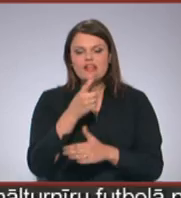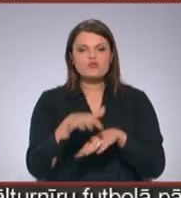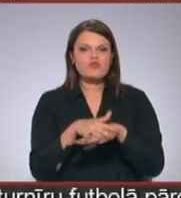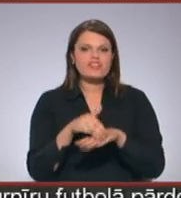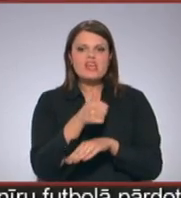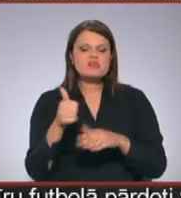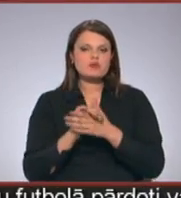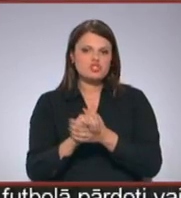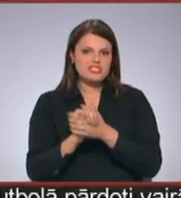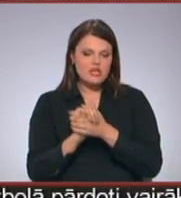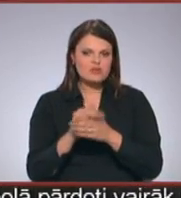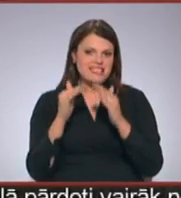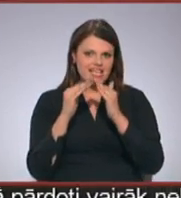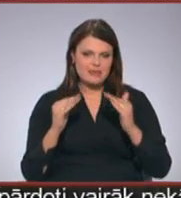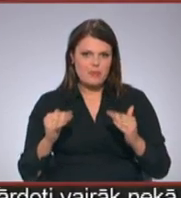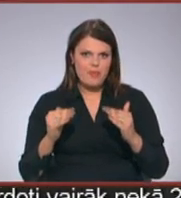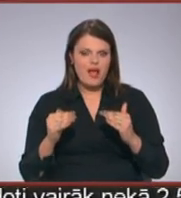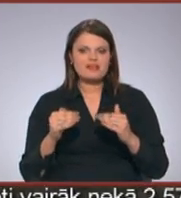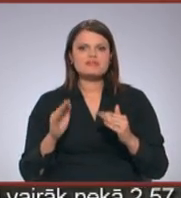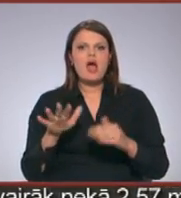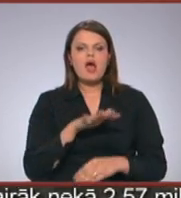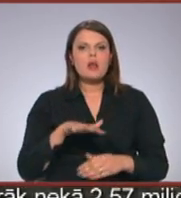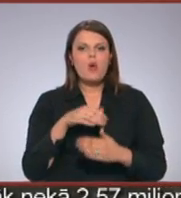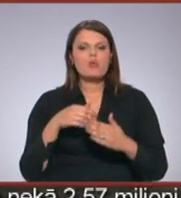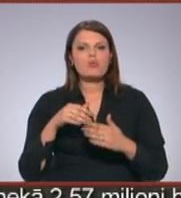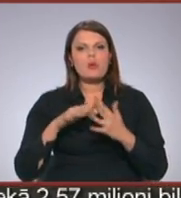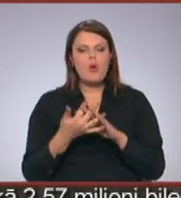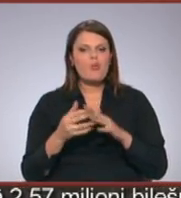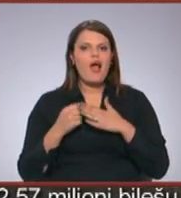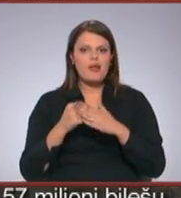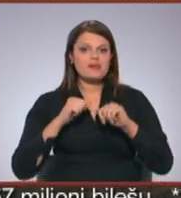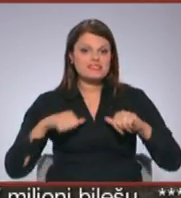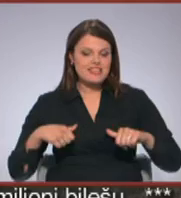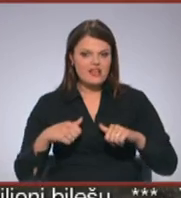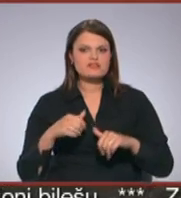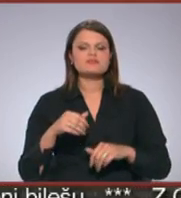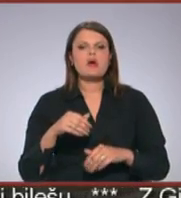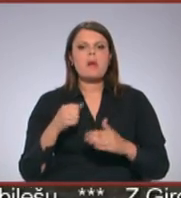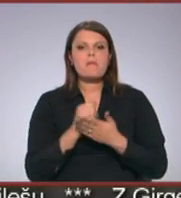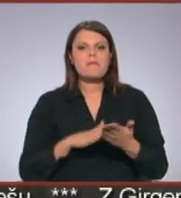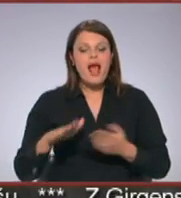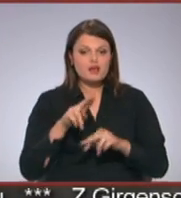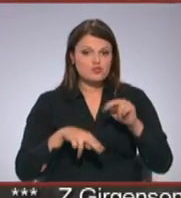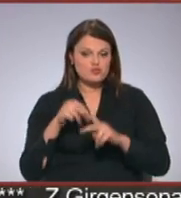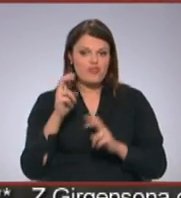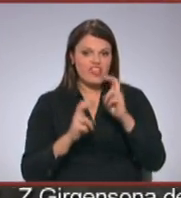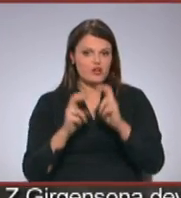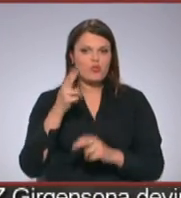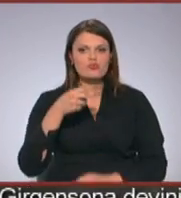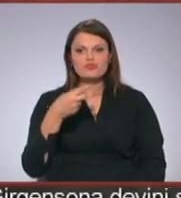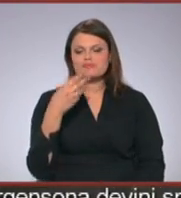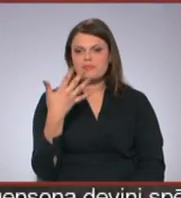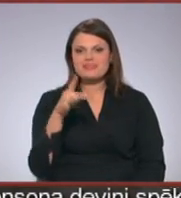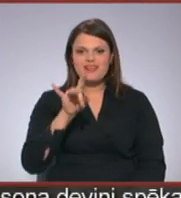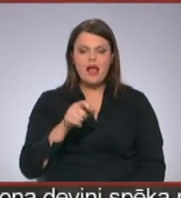draudzīgas un energoefektīvas mājas. Ar lauku atbalsta dienas atbalstu Bērzaunes pagastā uzbūvēta ražotne un 25